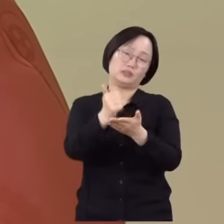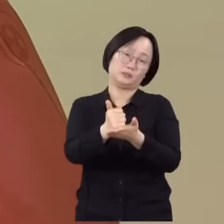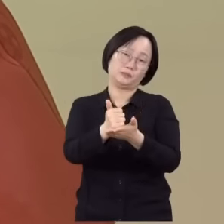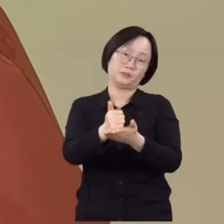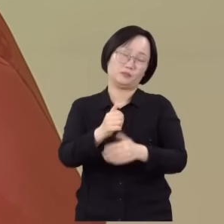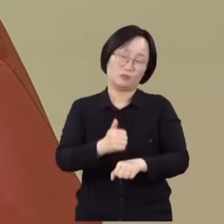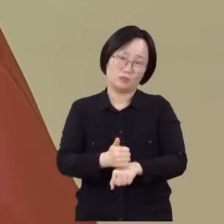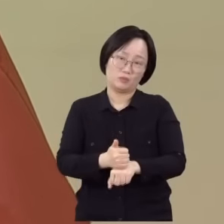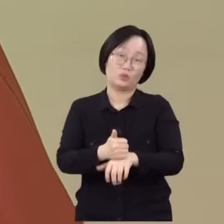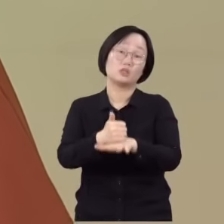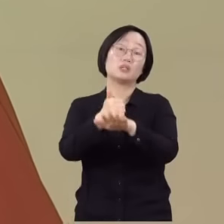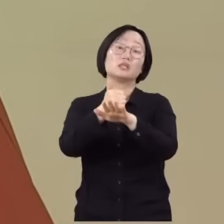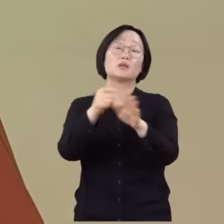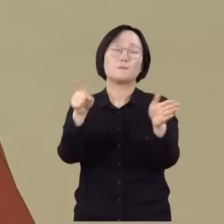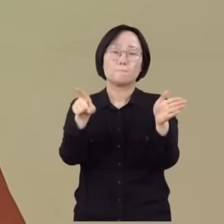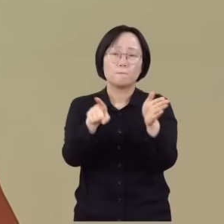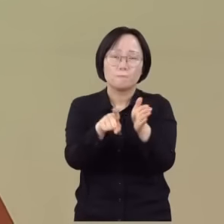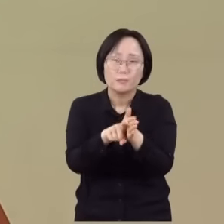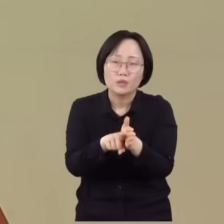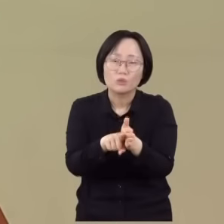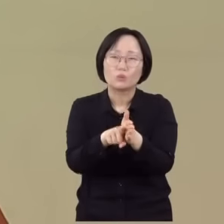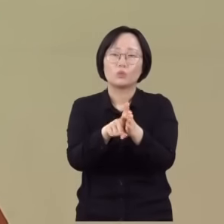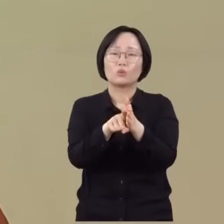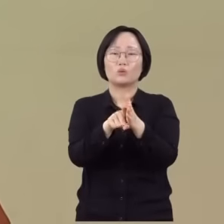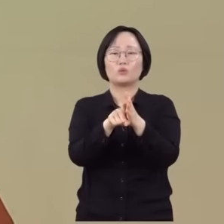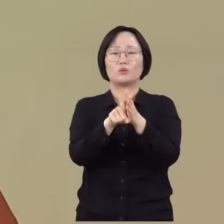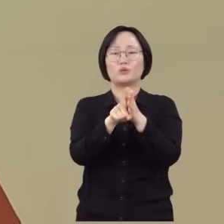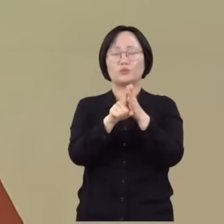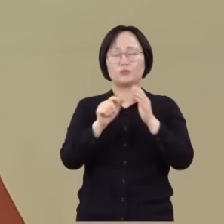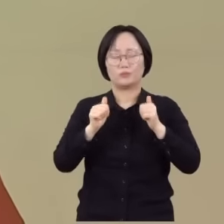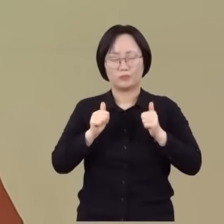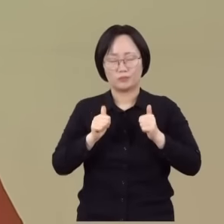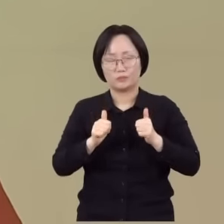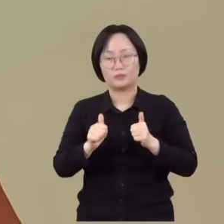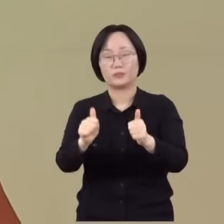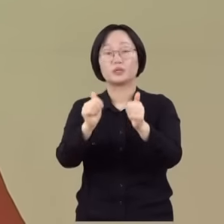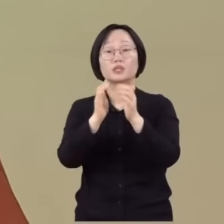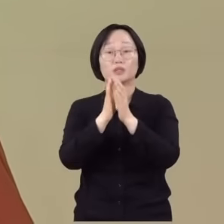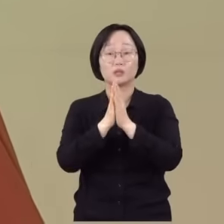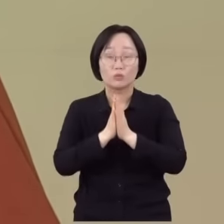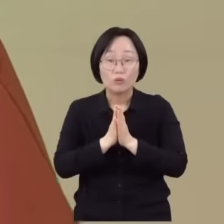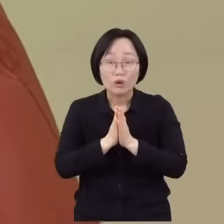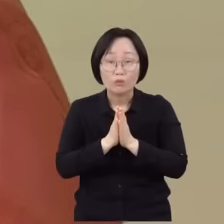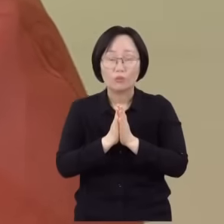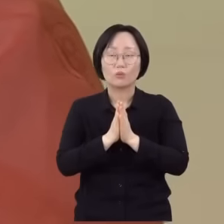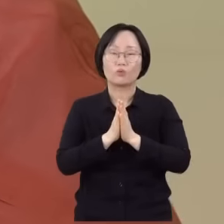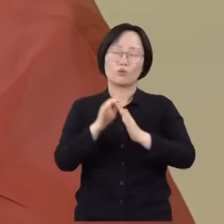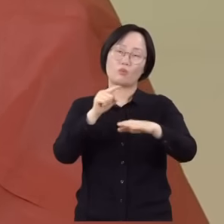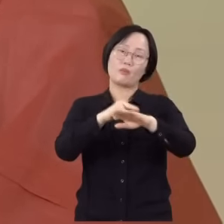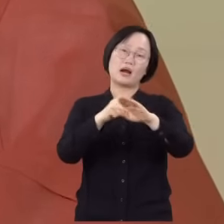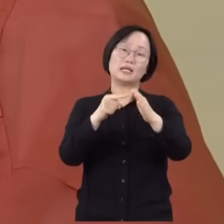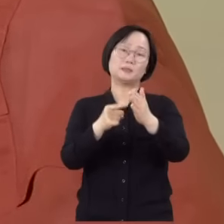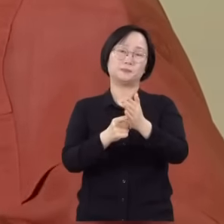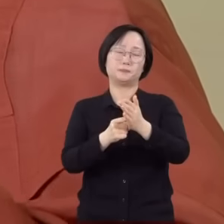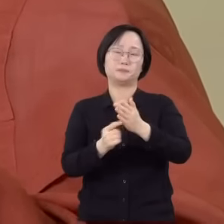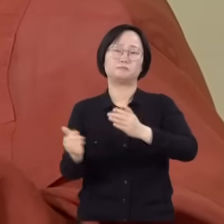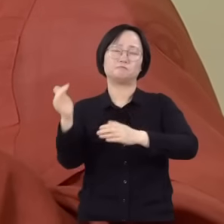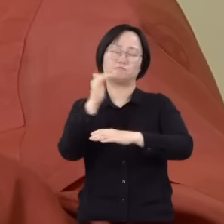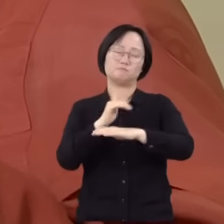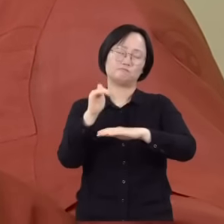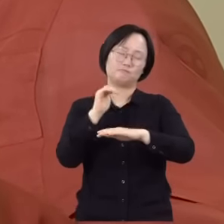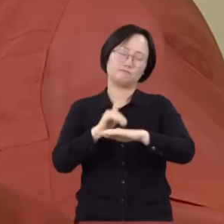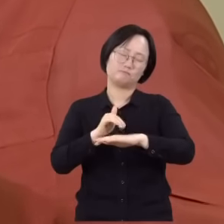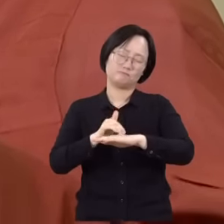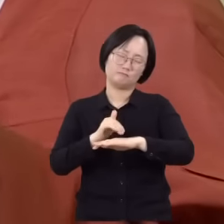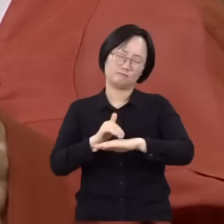불보살님께 간절하게 기도하고 닦고 닦고 마음을 닦아 나아가면 정말